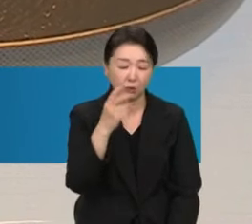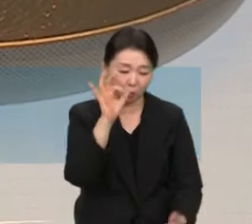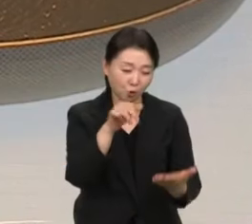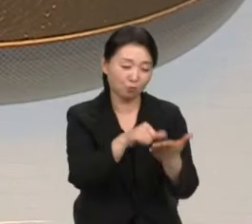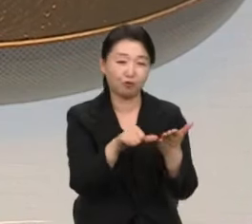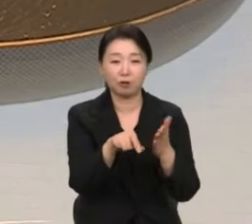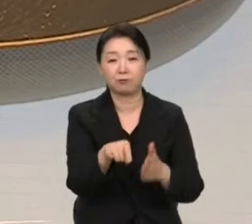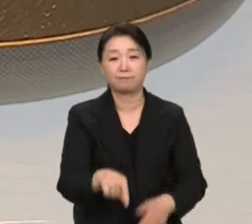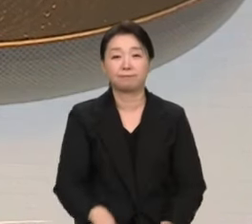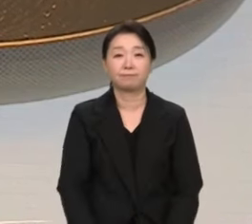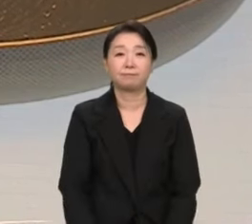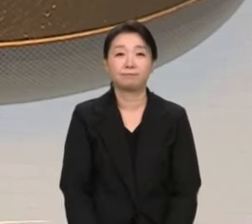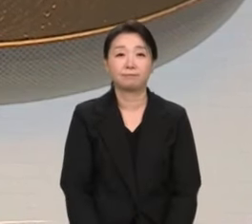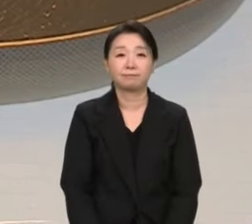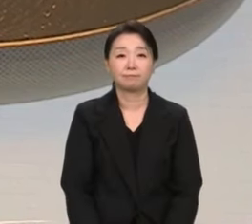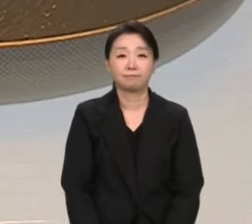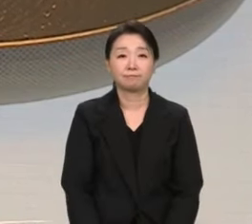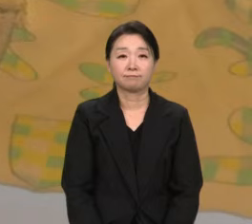물건들입니다. 신진 기자입니다.